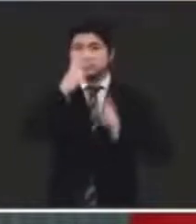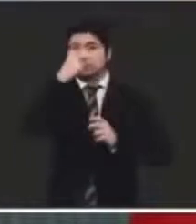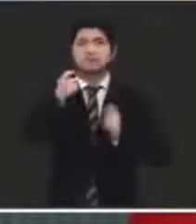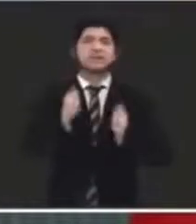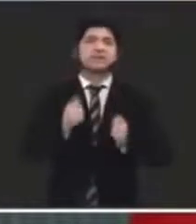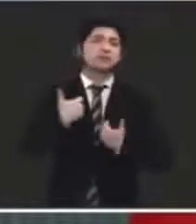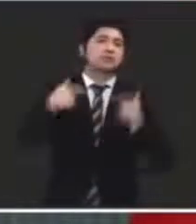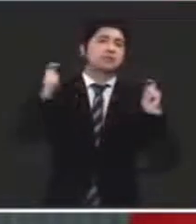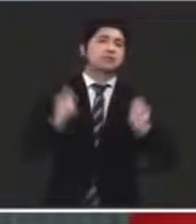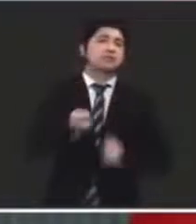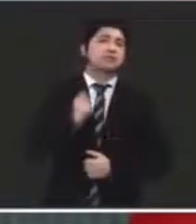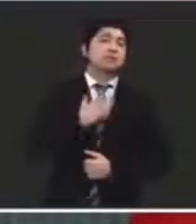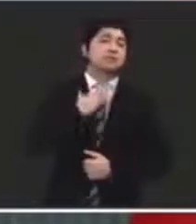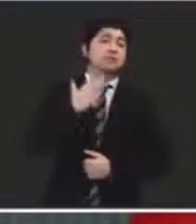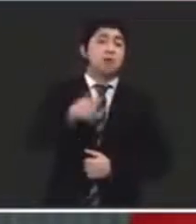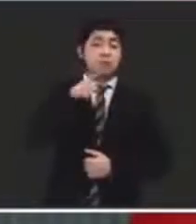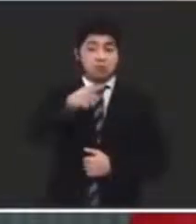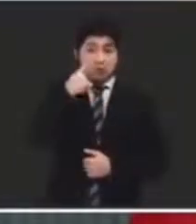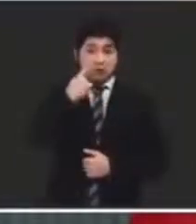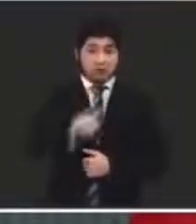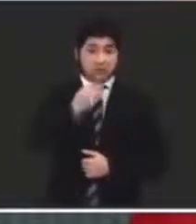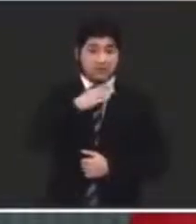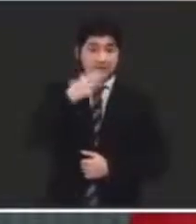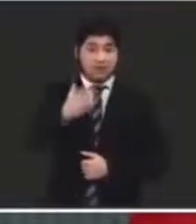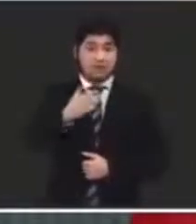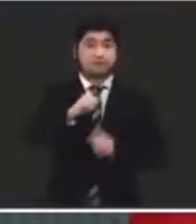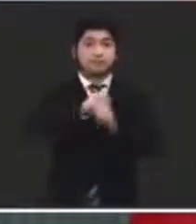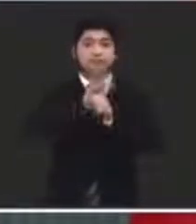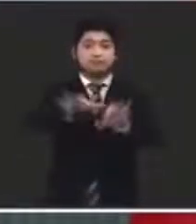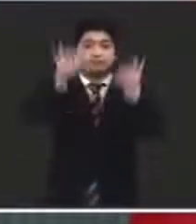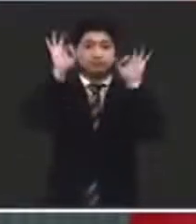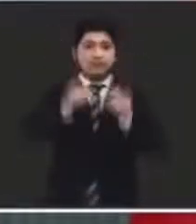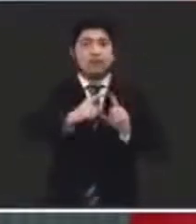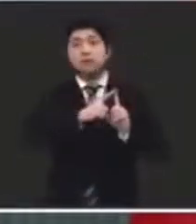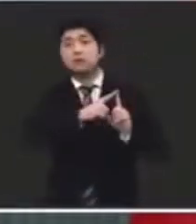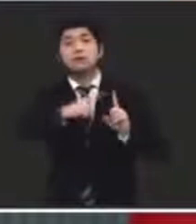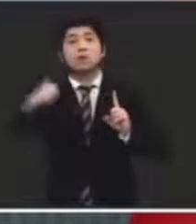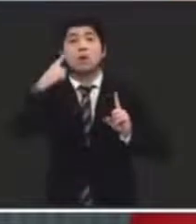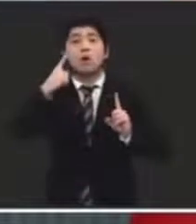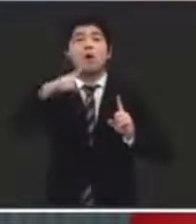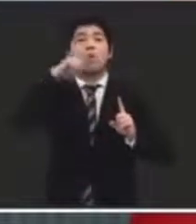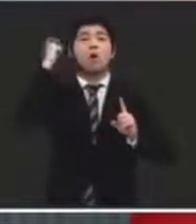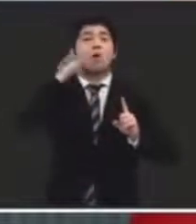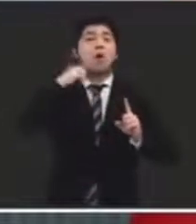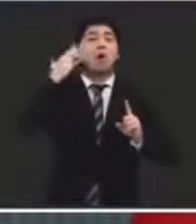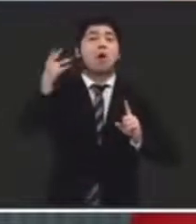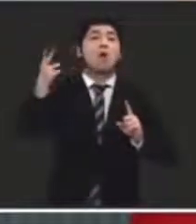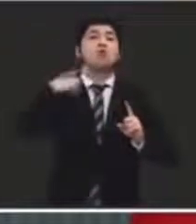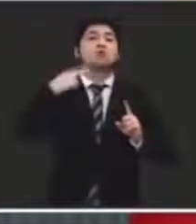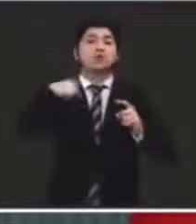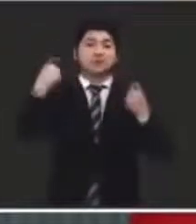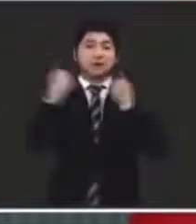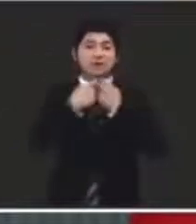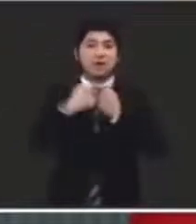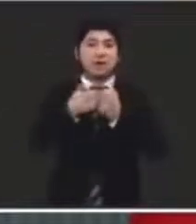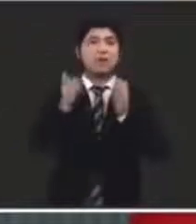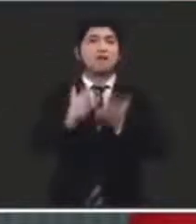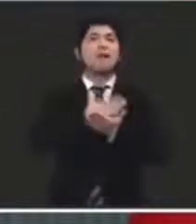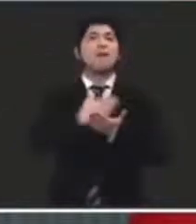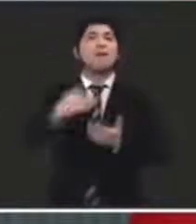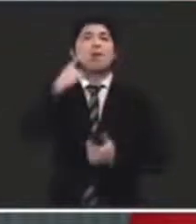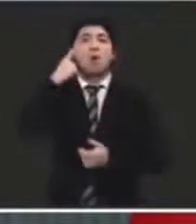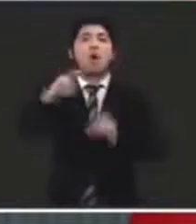bırakmıştır Bu sayede salgınla başlayıp Ukrayna Rusya Savaşı ile süren